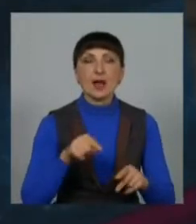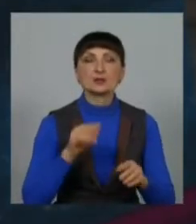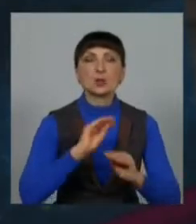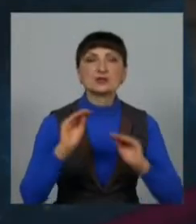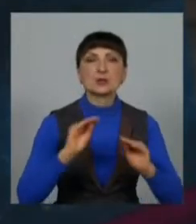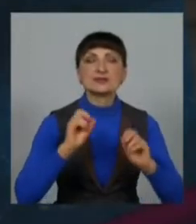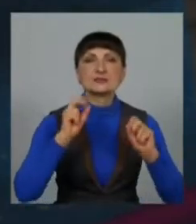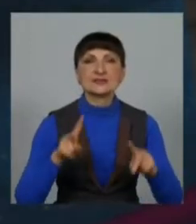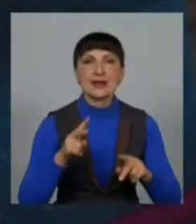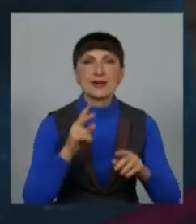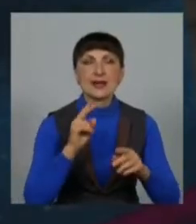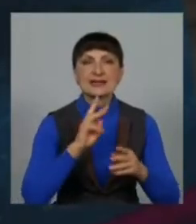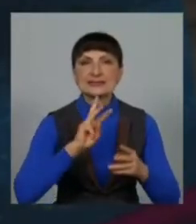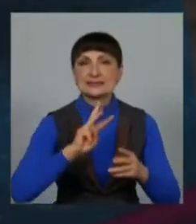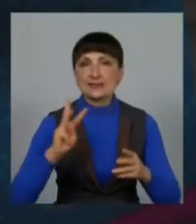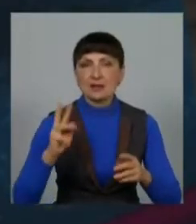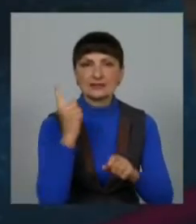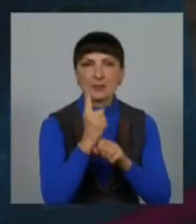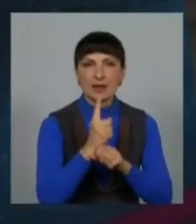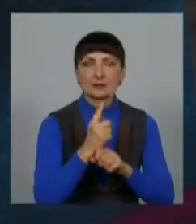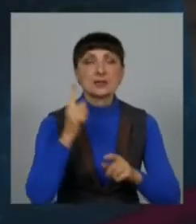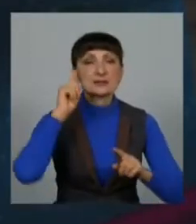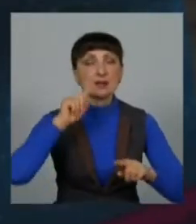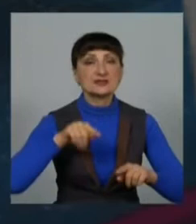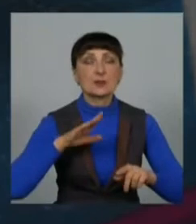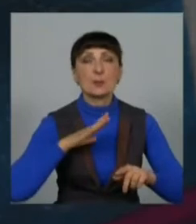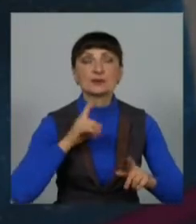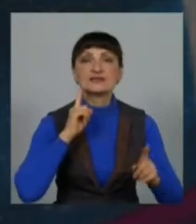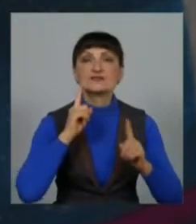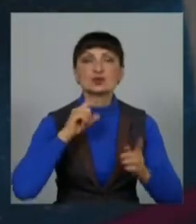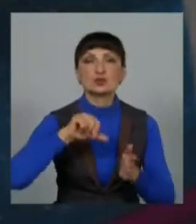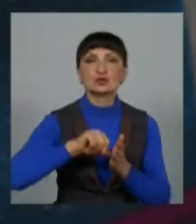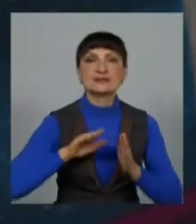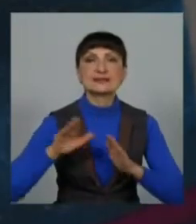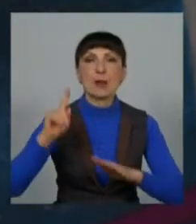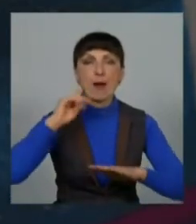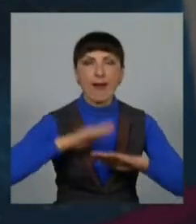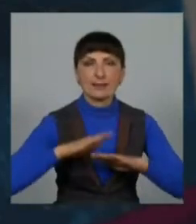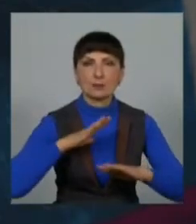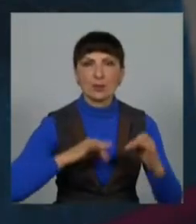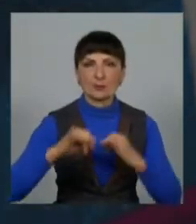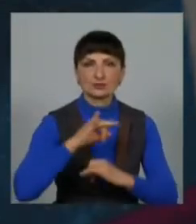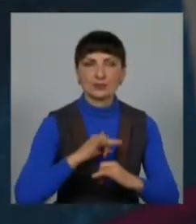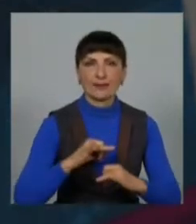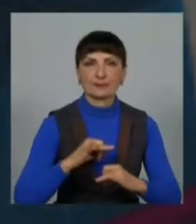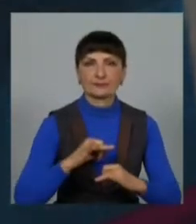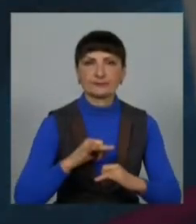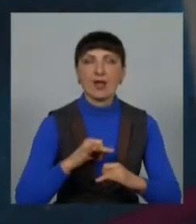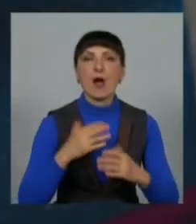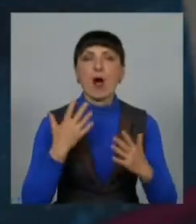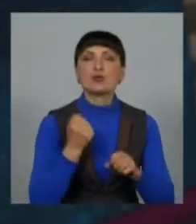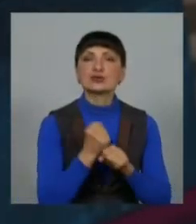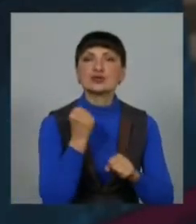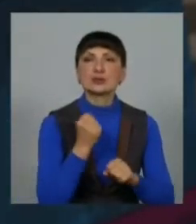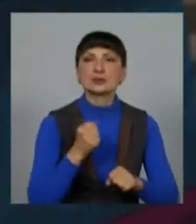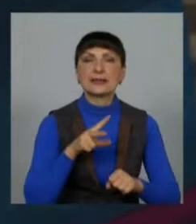устанавливать фильтры на запрещенные сайты. Об этом стало известно на совещании с участием замакима города Ержана Бабакумарова. А вот ужесточат